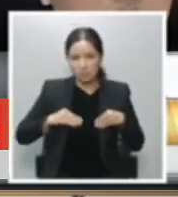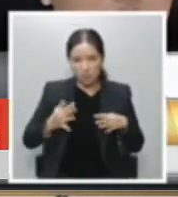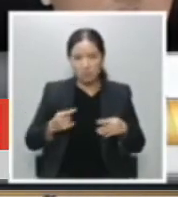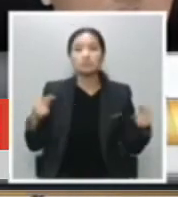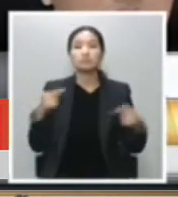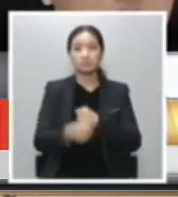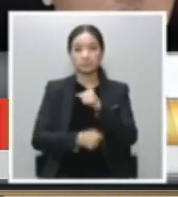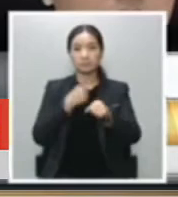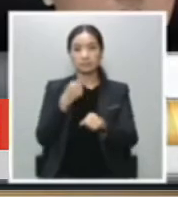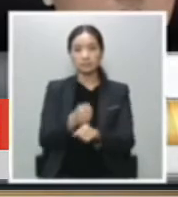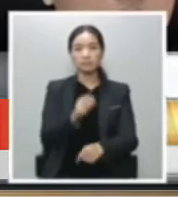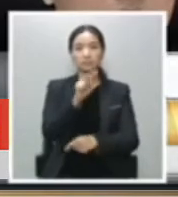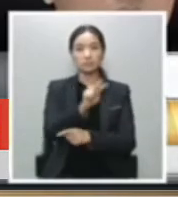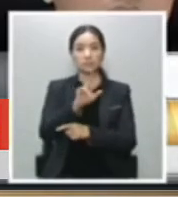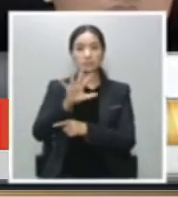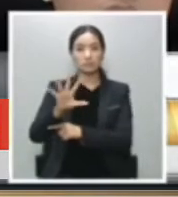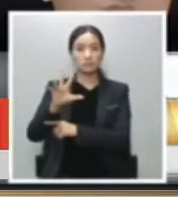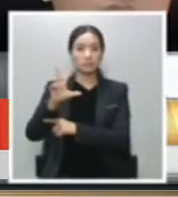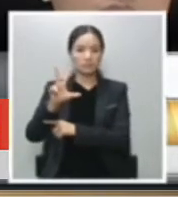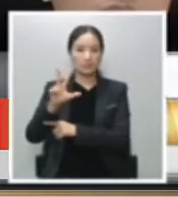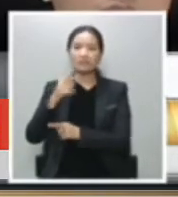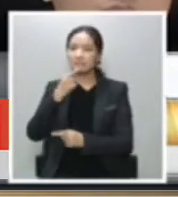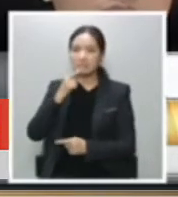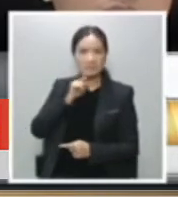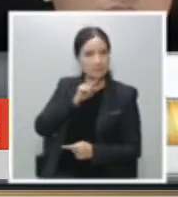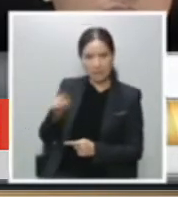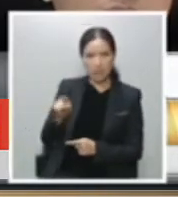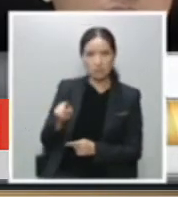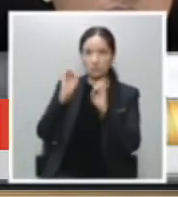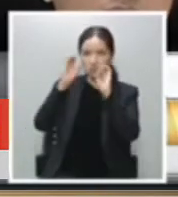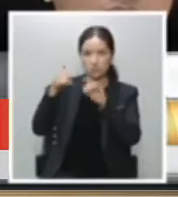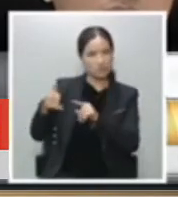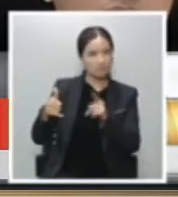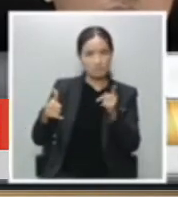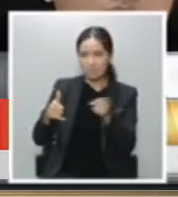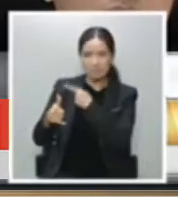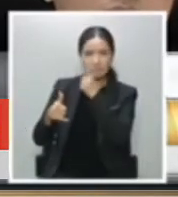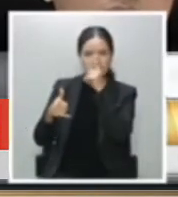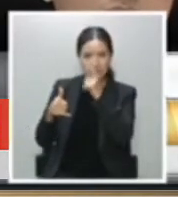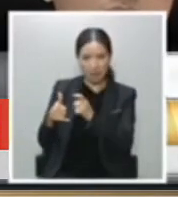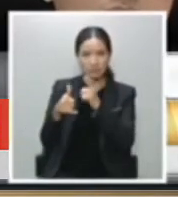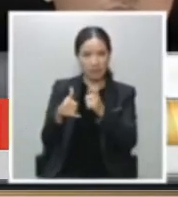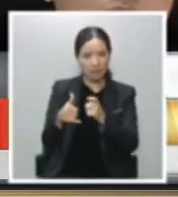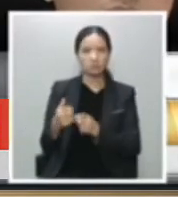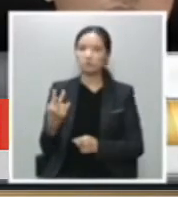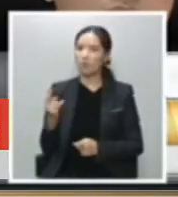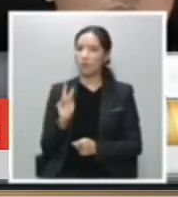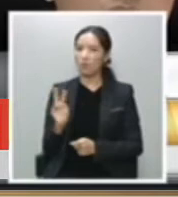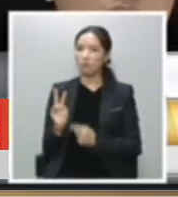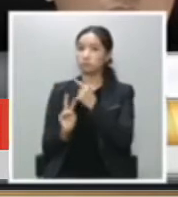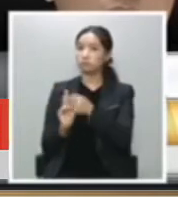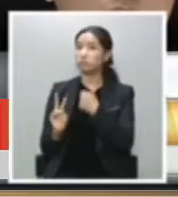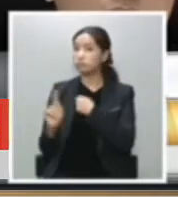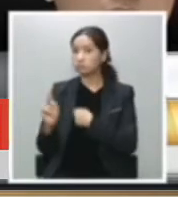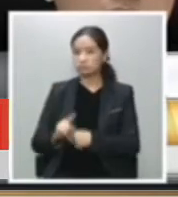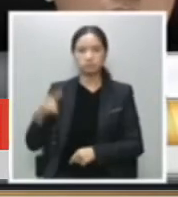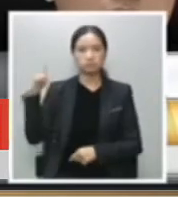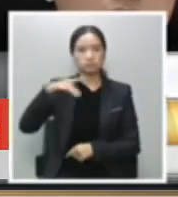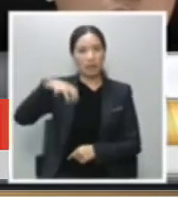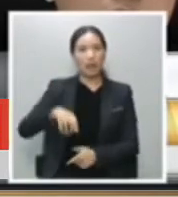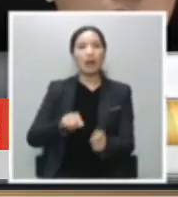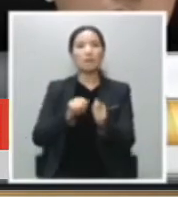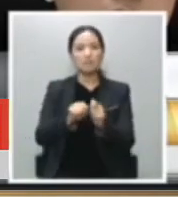ศักราช2500สั่งประหารชีวิตครูสองคนที่สนามบินอำเภอสว่าง